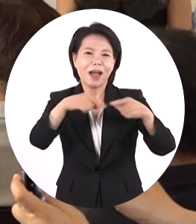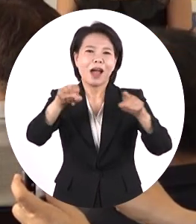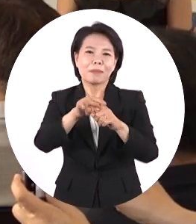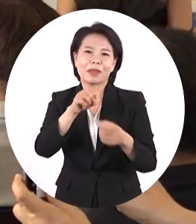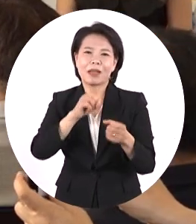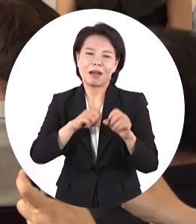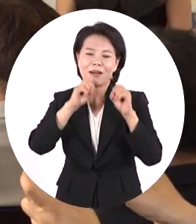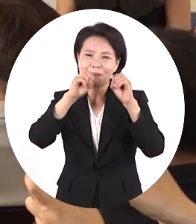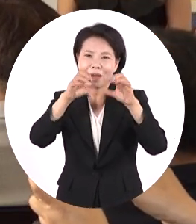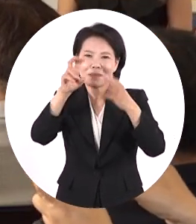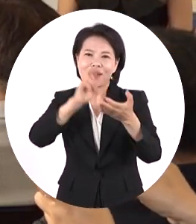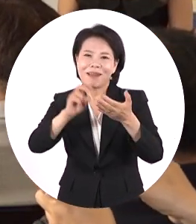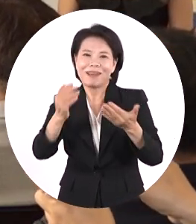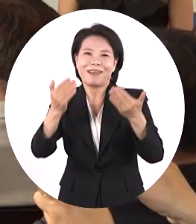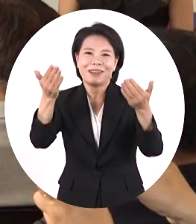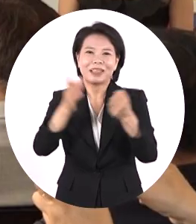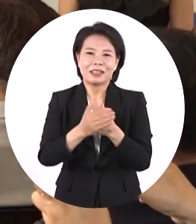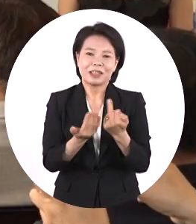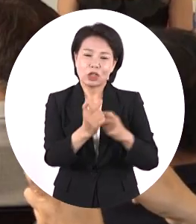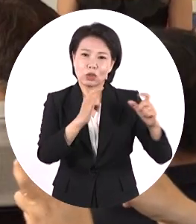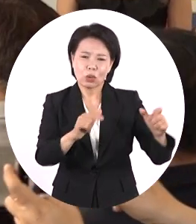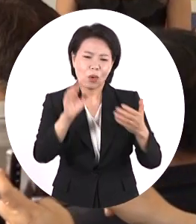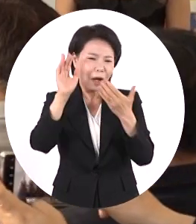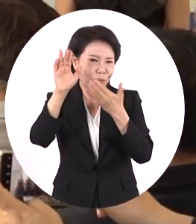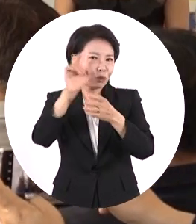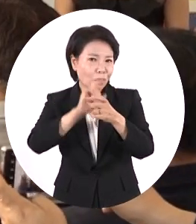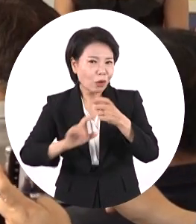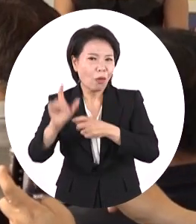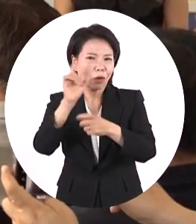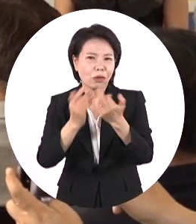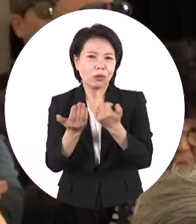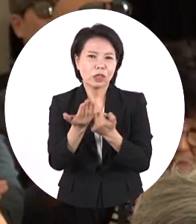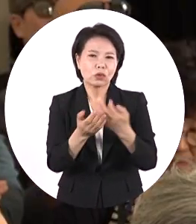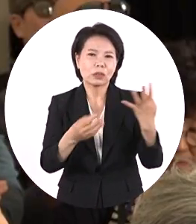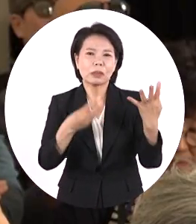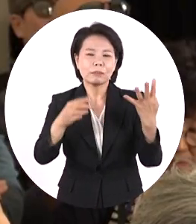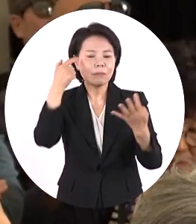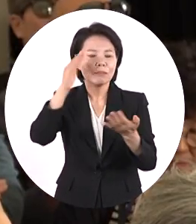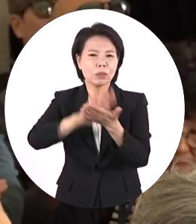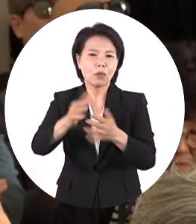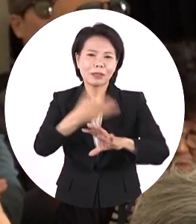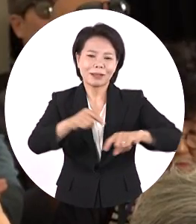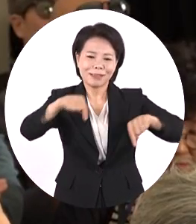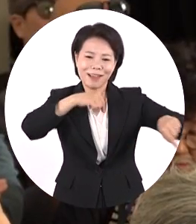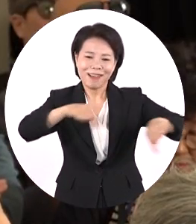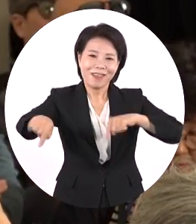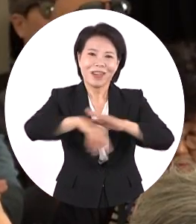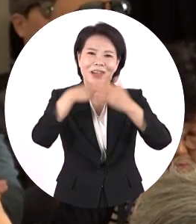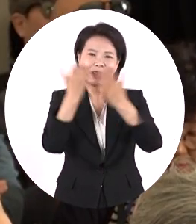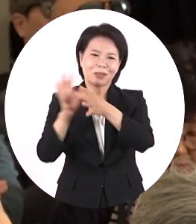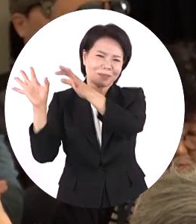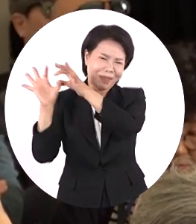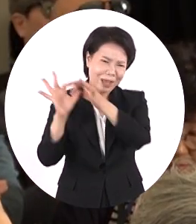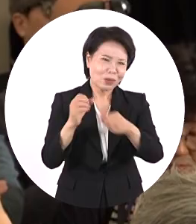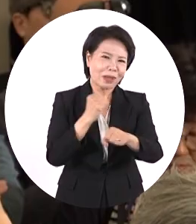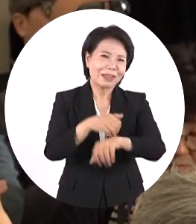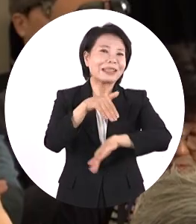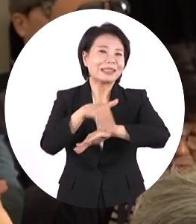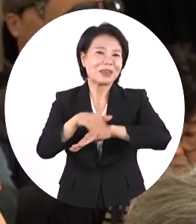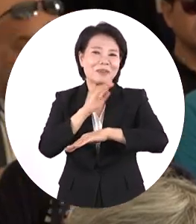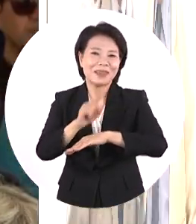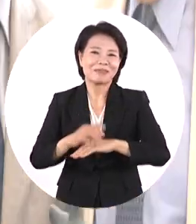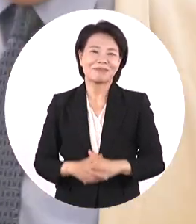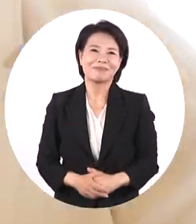메시지를 함께 전달했는데요. 제주도는 앞으로도 제주 4.3의 평화 외교를 지속 확대해 나간다는